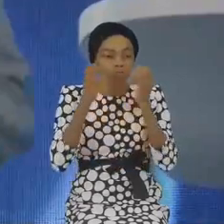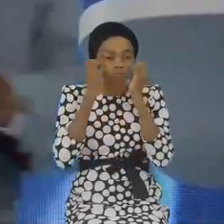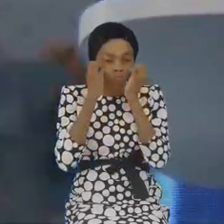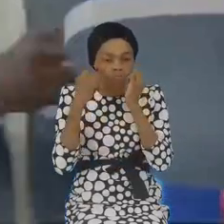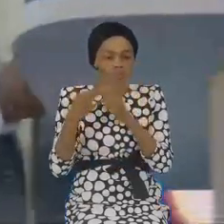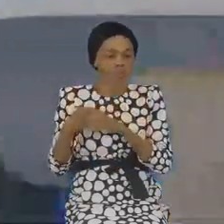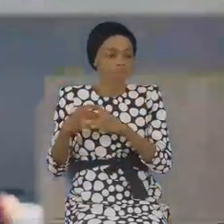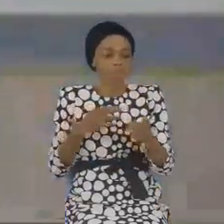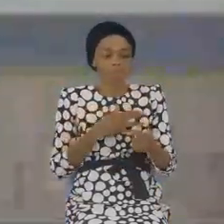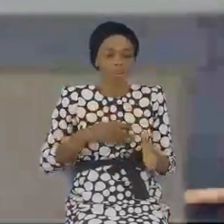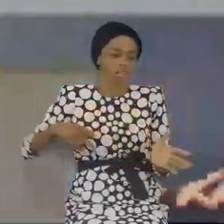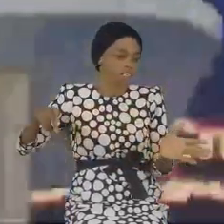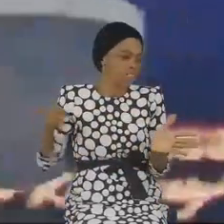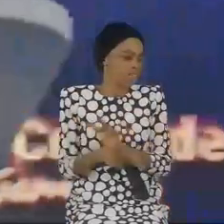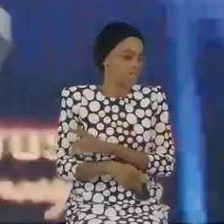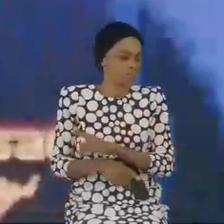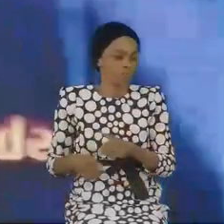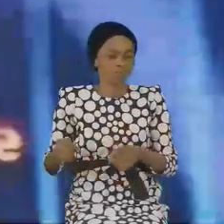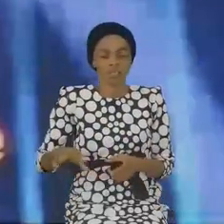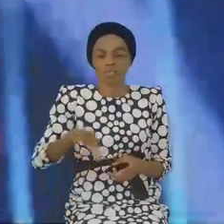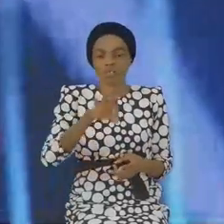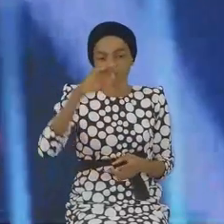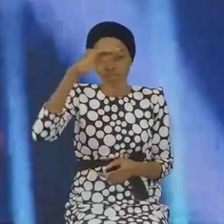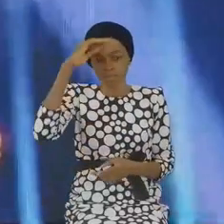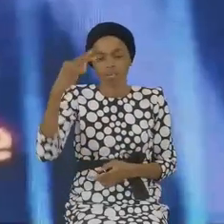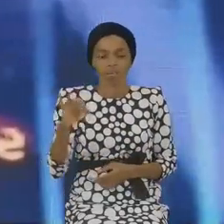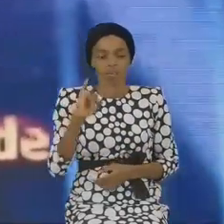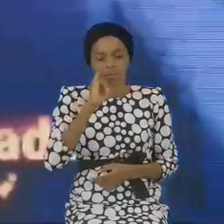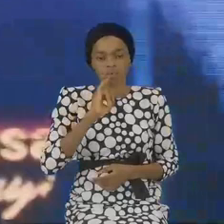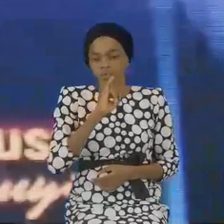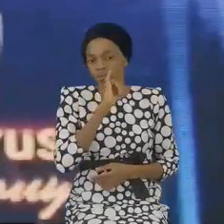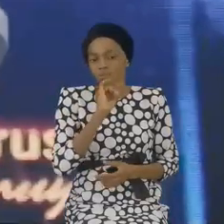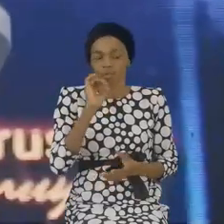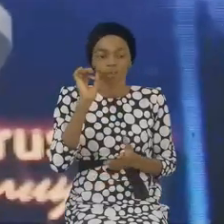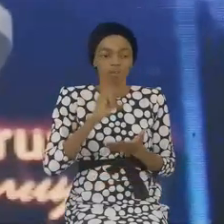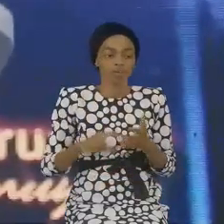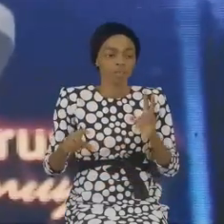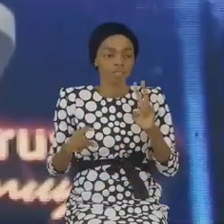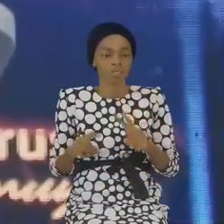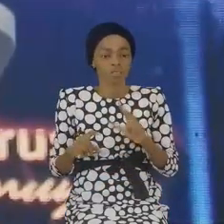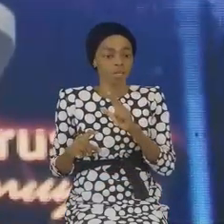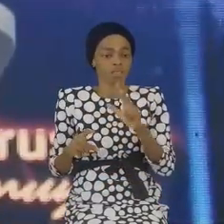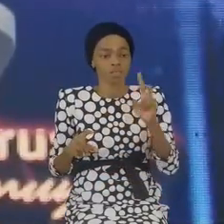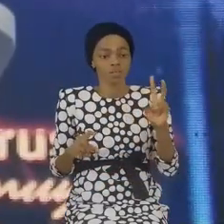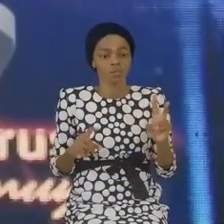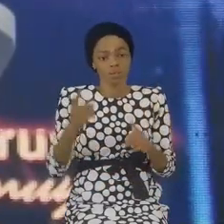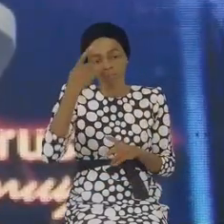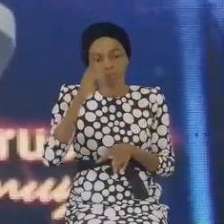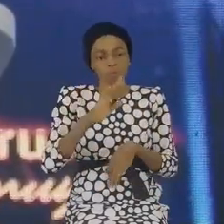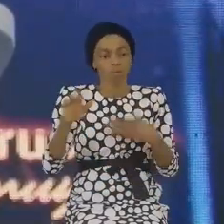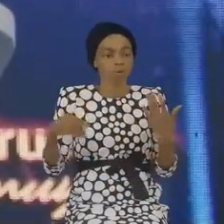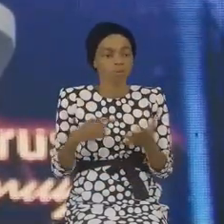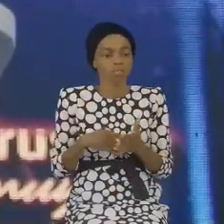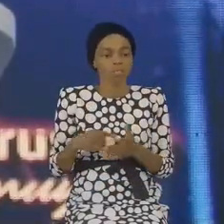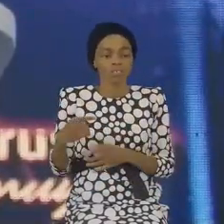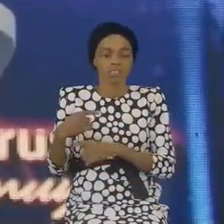eux, il frappa de mort les plus vigoureux. Il abattit les jeunes hommes d'Israël. Verset 32. Malgré tout cela,